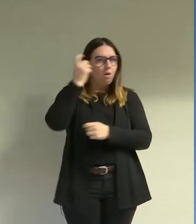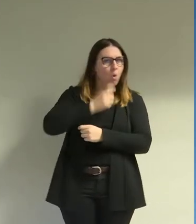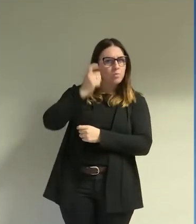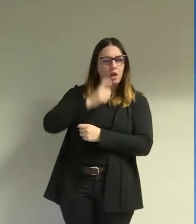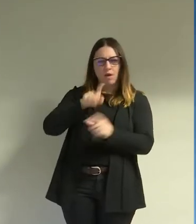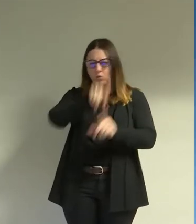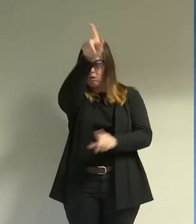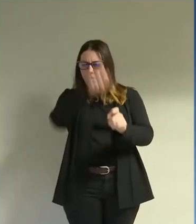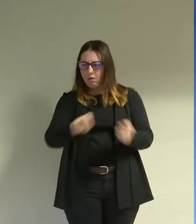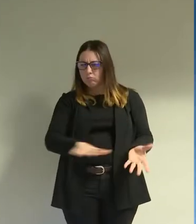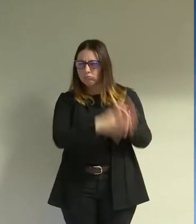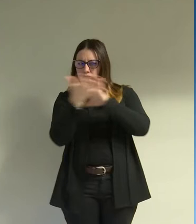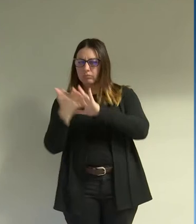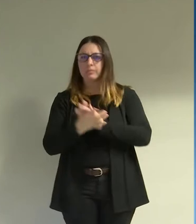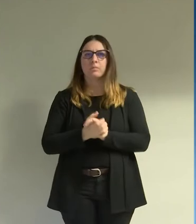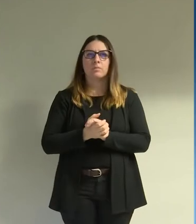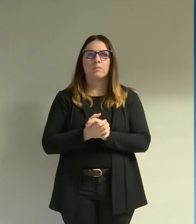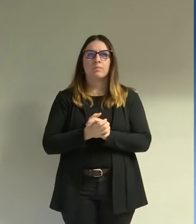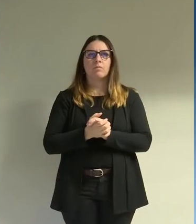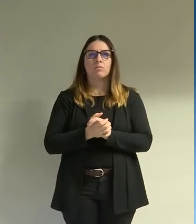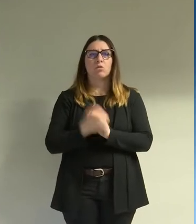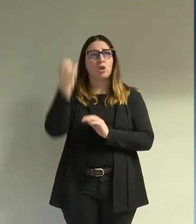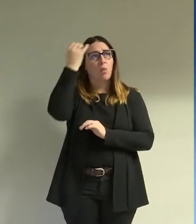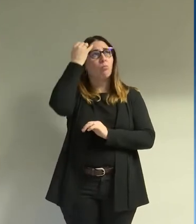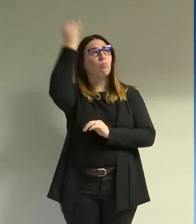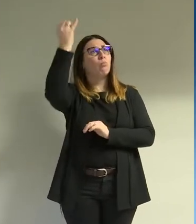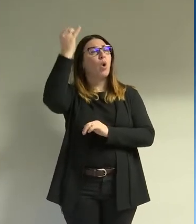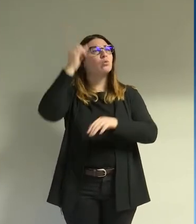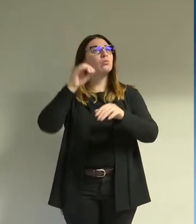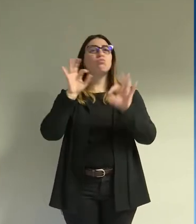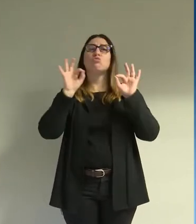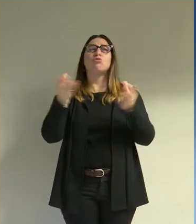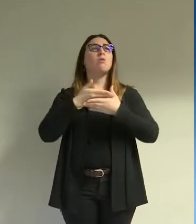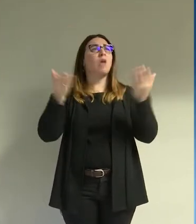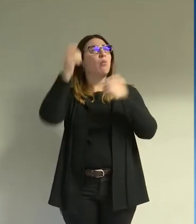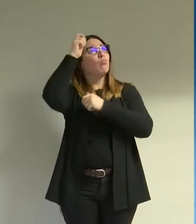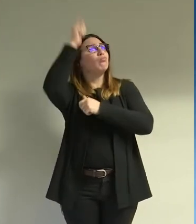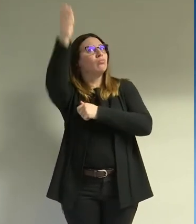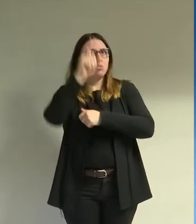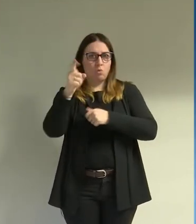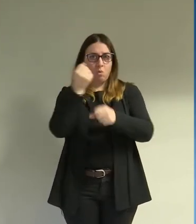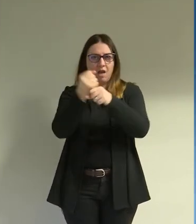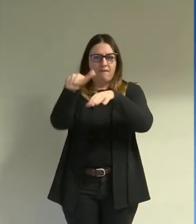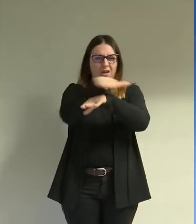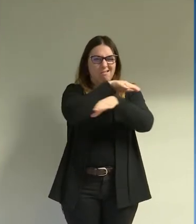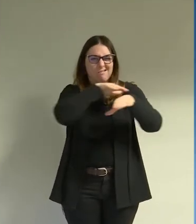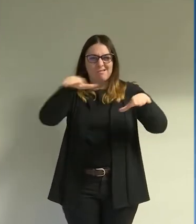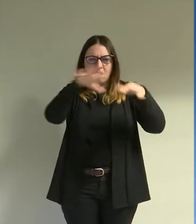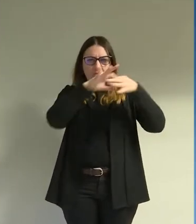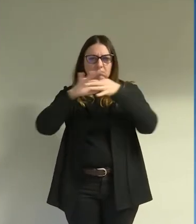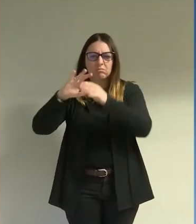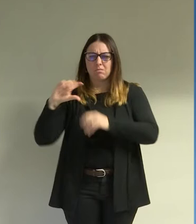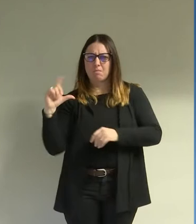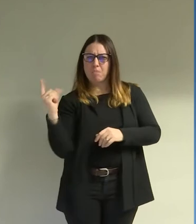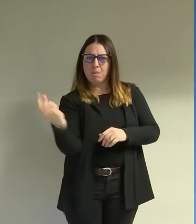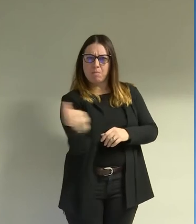l'évaluation ce n'est pas une simple expérience de pensée c'est un réel travail transversal que nous vous proposons qui se nourrit de nombreux partenariats